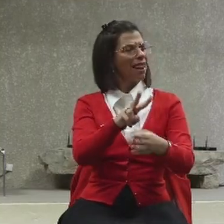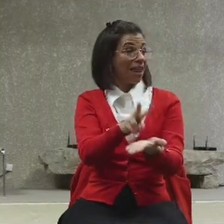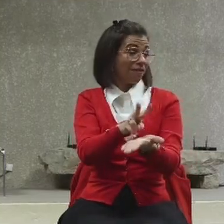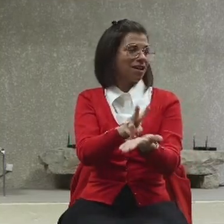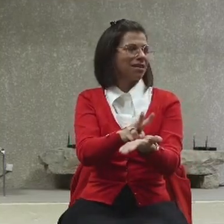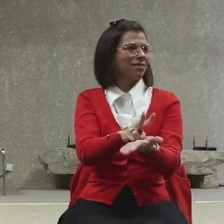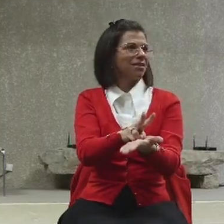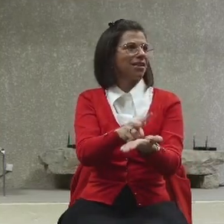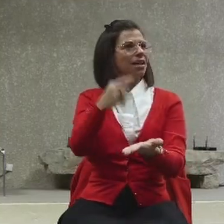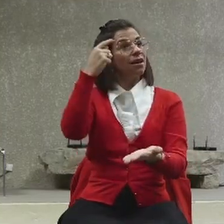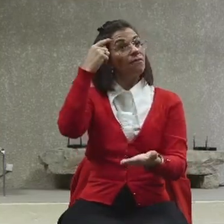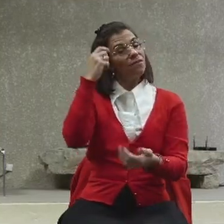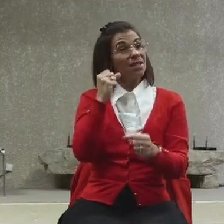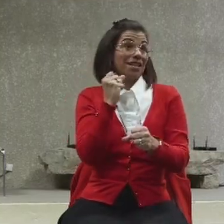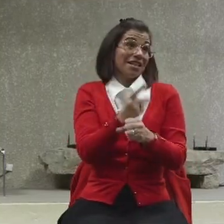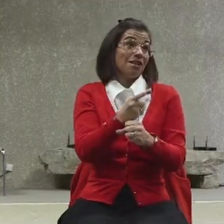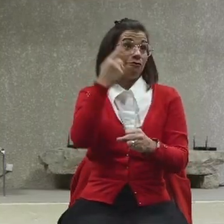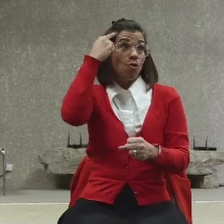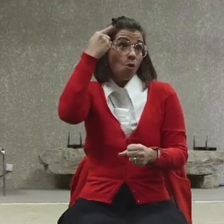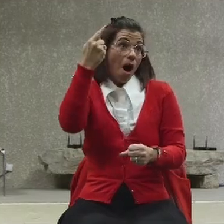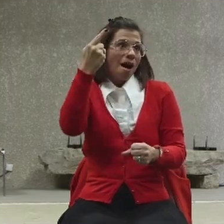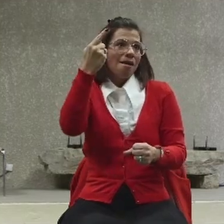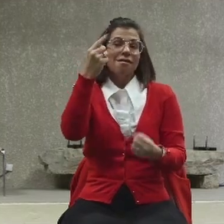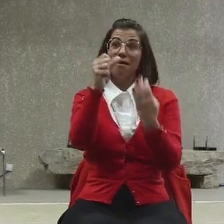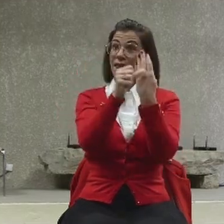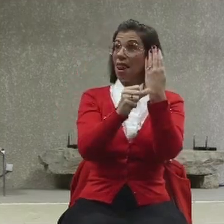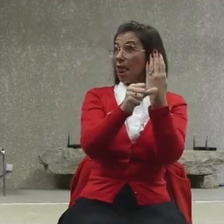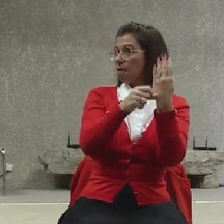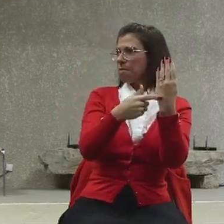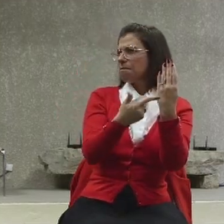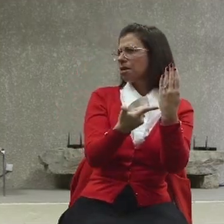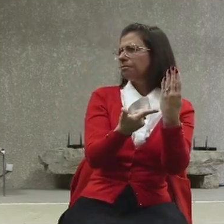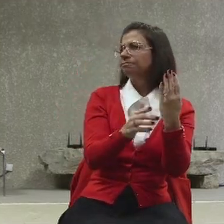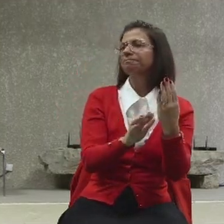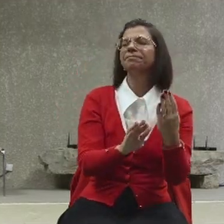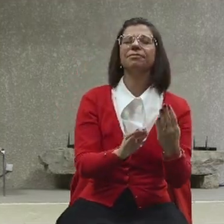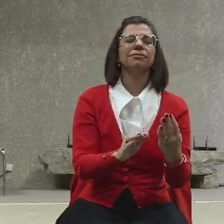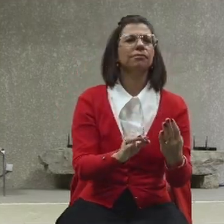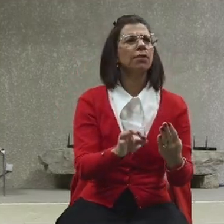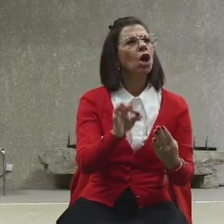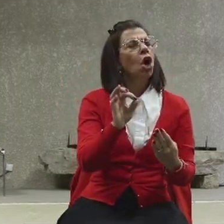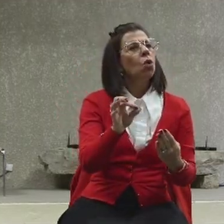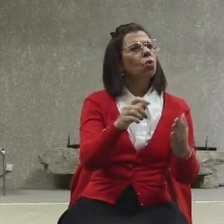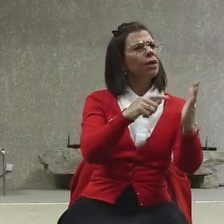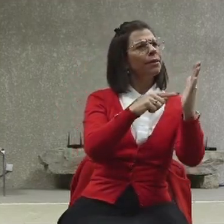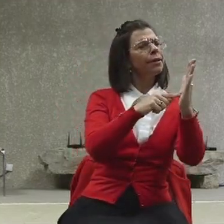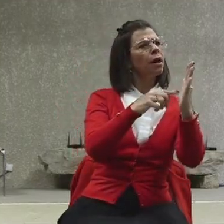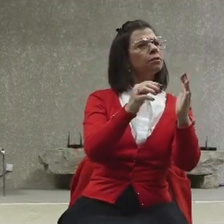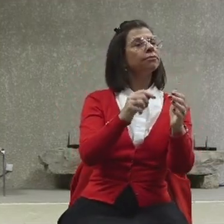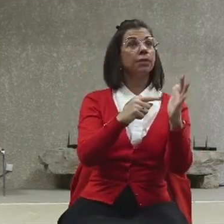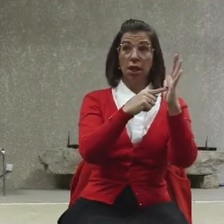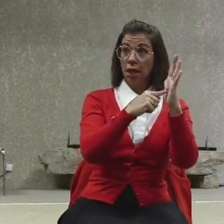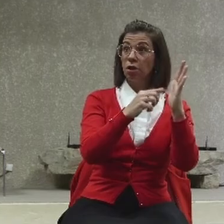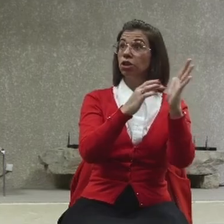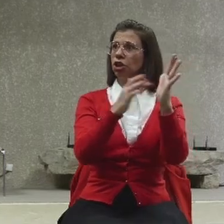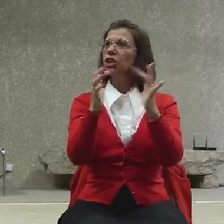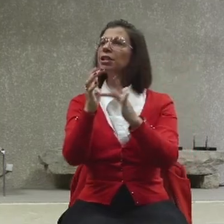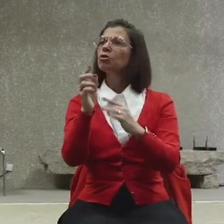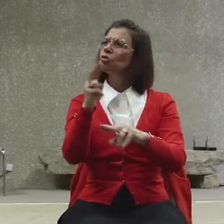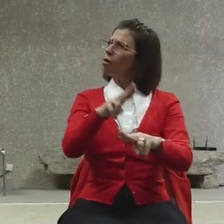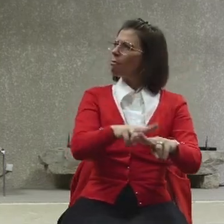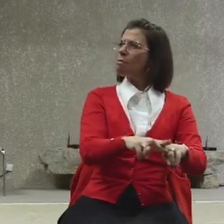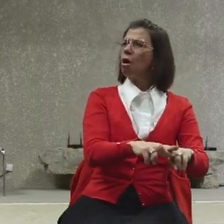vie, aussi certain que Jésus est mort à la croix du Calvaire, il y a 2000 ans, toi